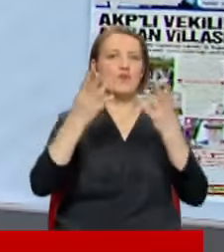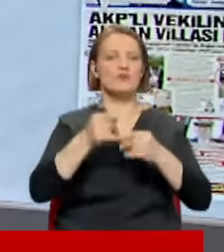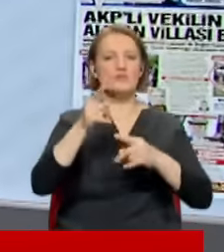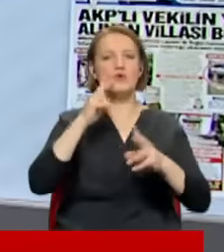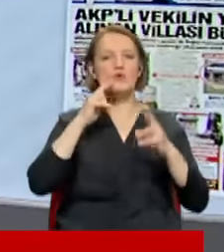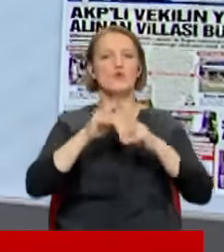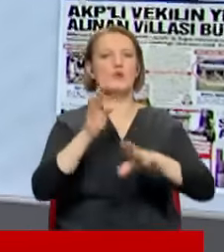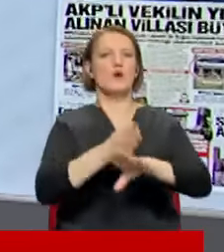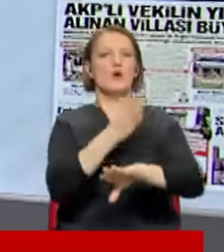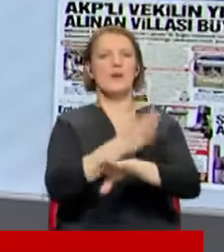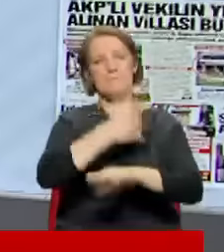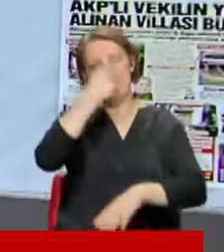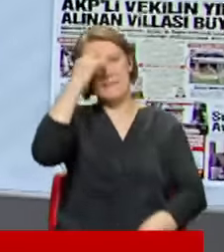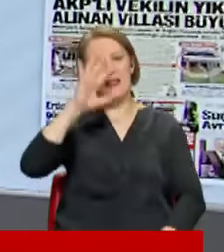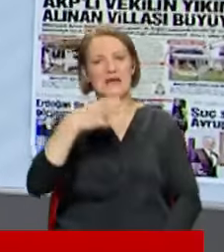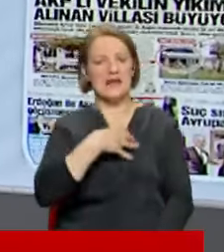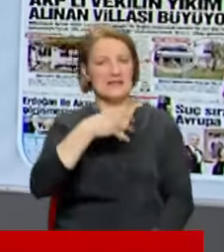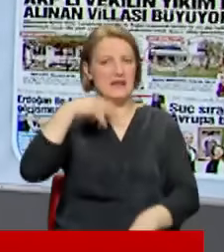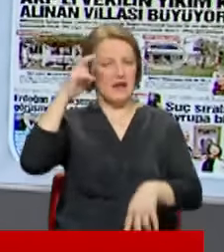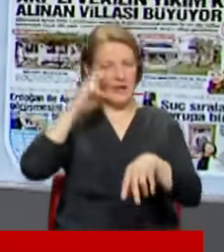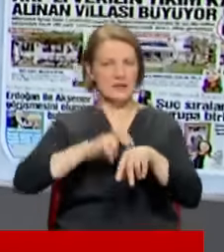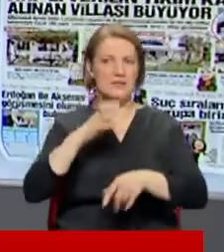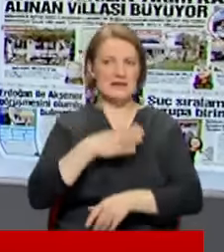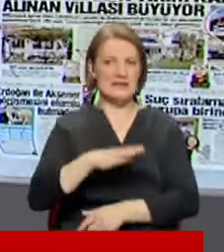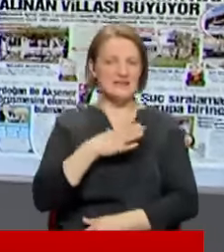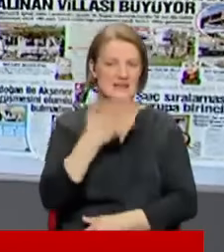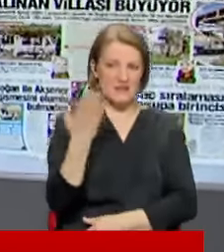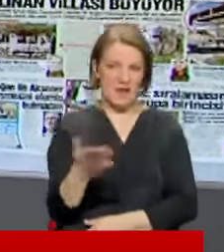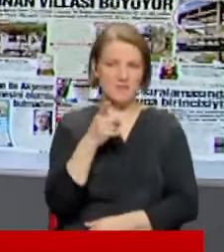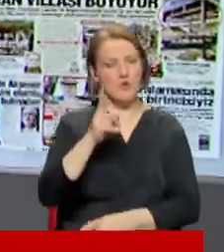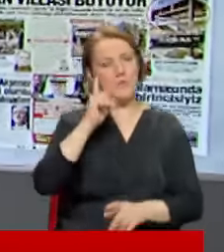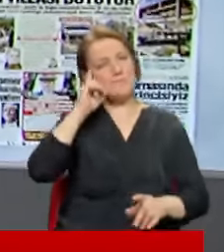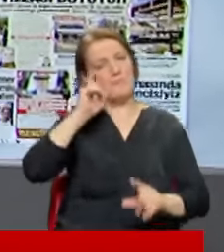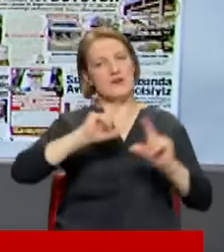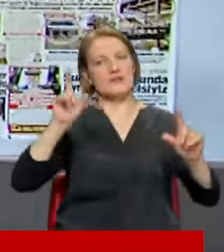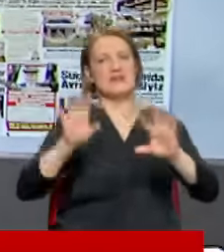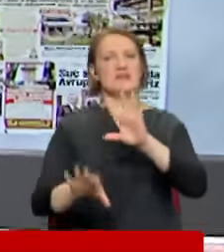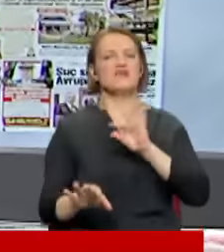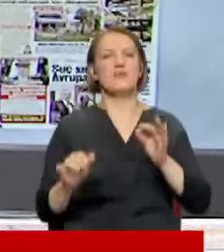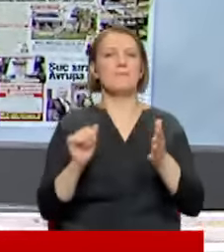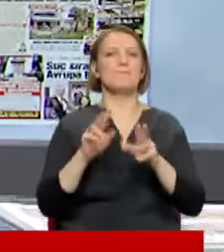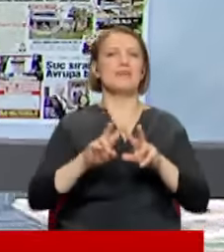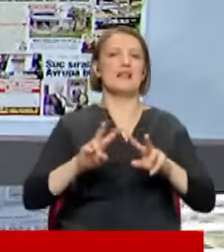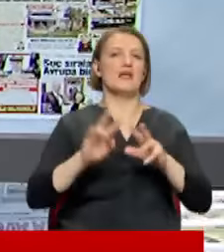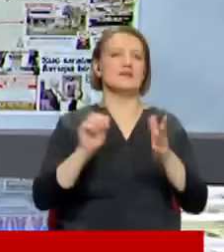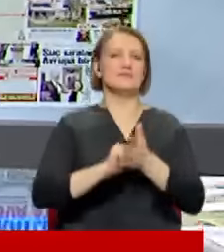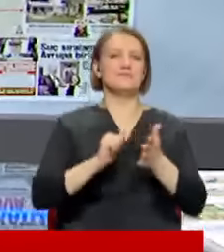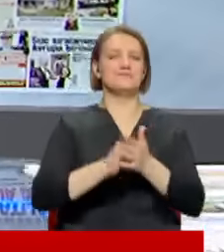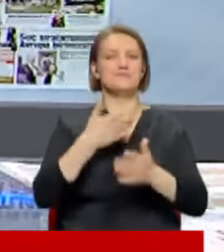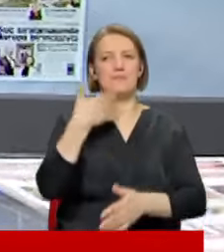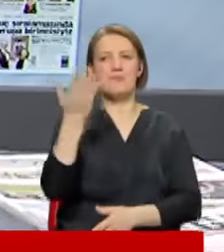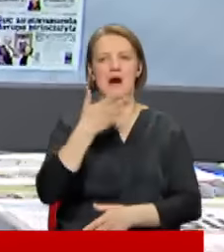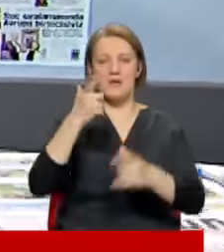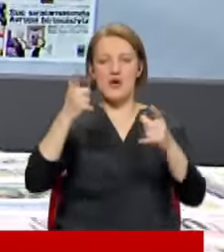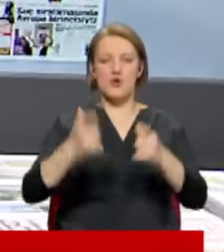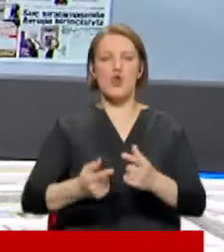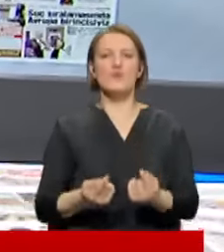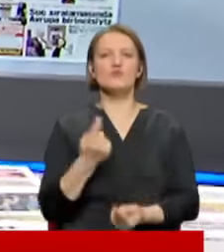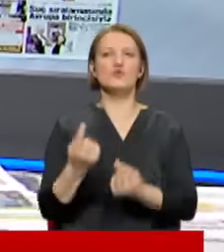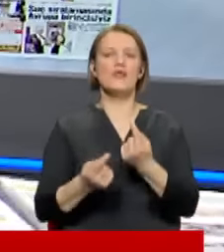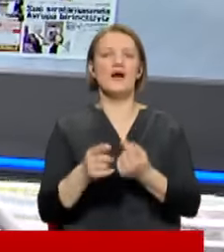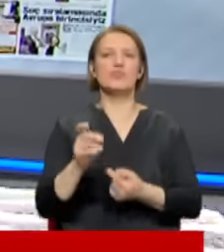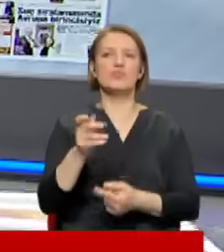görüşme öncesinde belki kendinizi hatırlatmak isterseniz diye bu başlığı seçtik. Milliyet Gazetesi, Marmara Gölü buğday